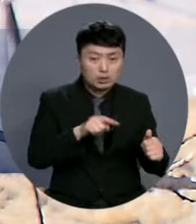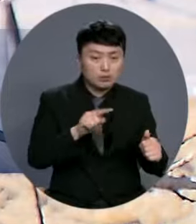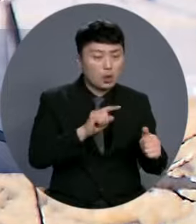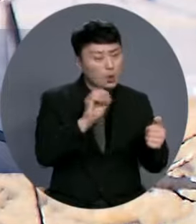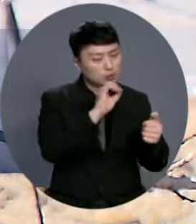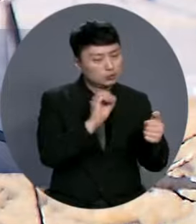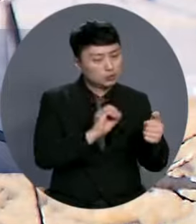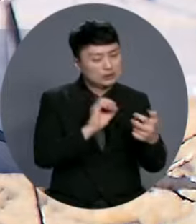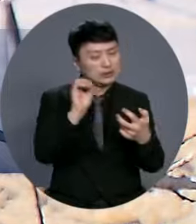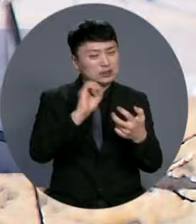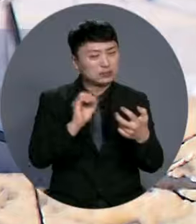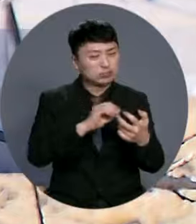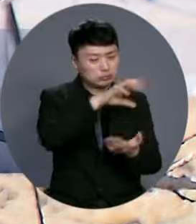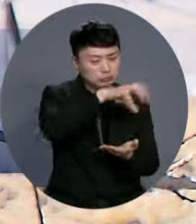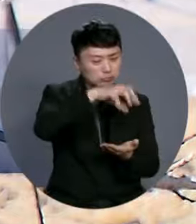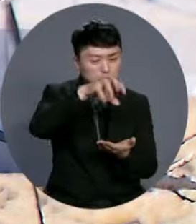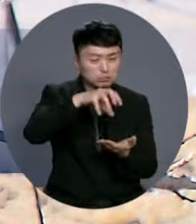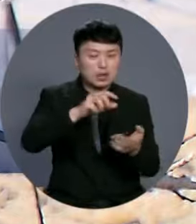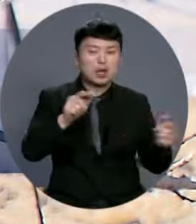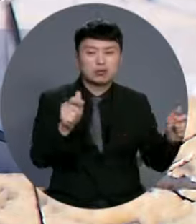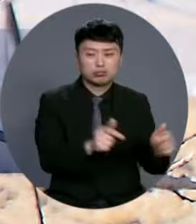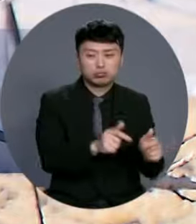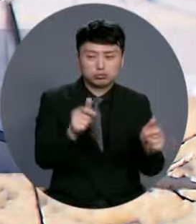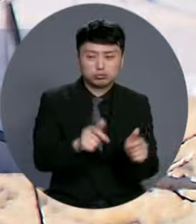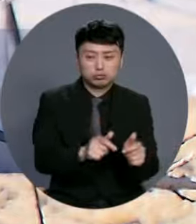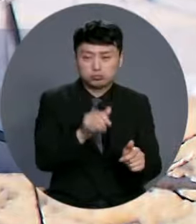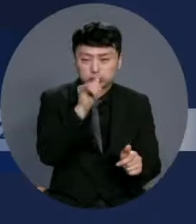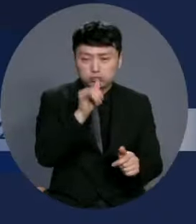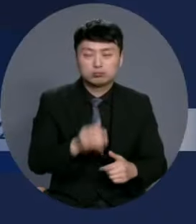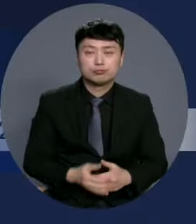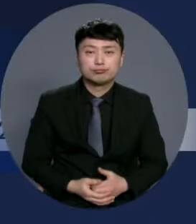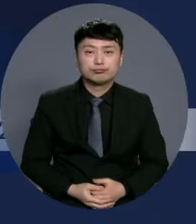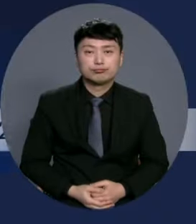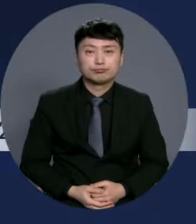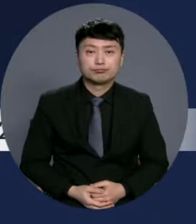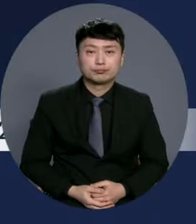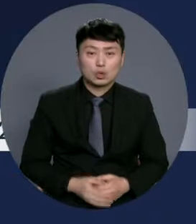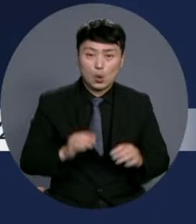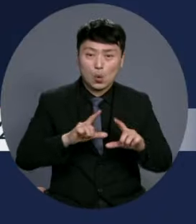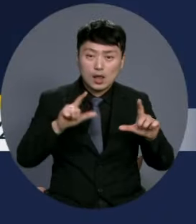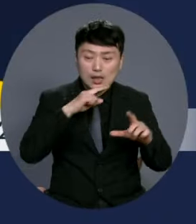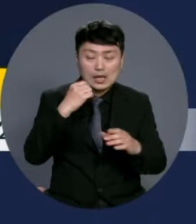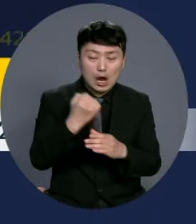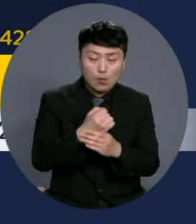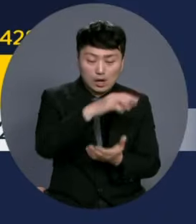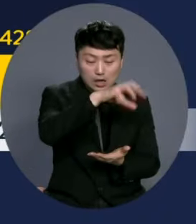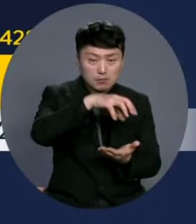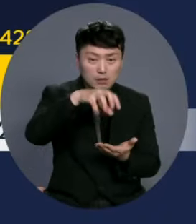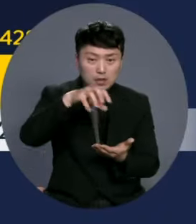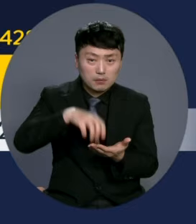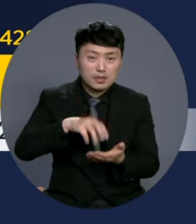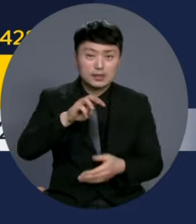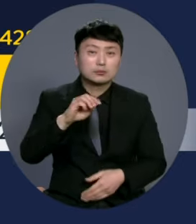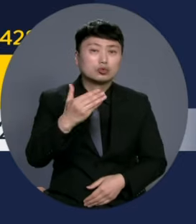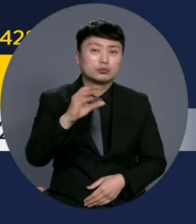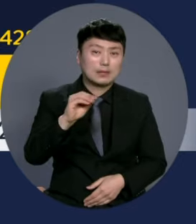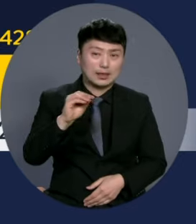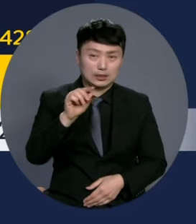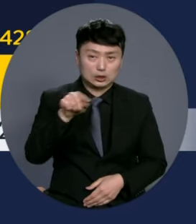전부 다 50%든 70%든 이렇게 막 줄었는 상황인데. 올해 사과 생산량은 39만여